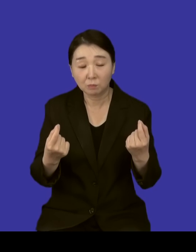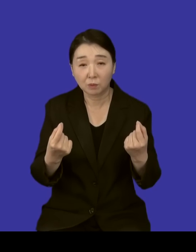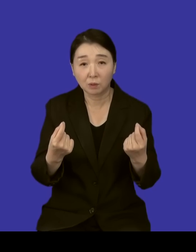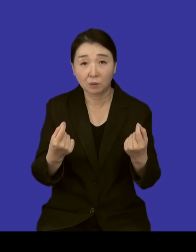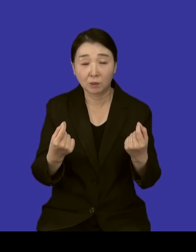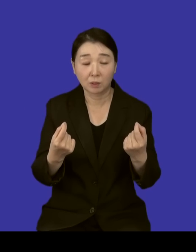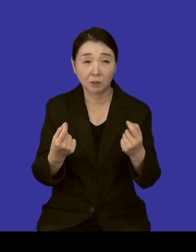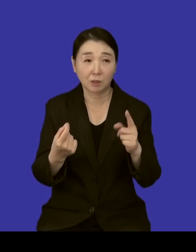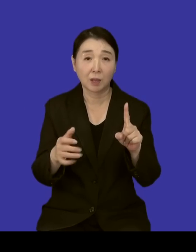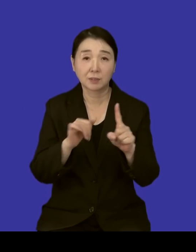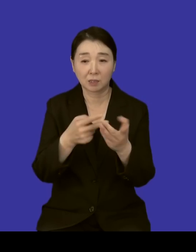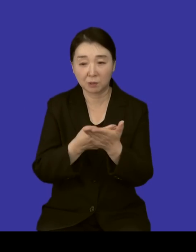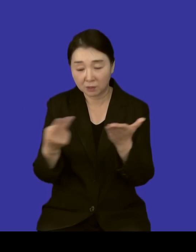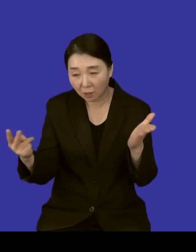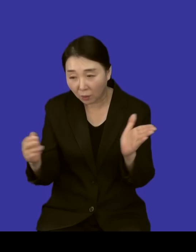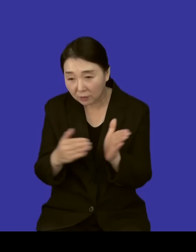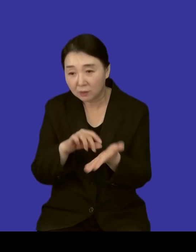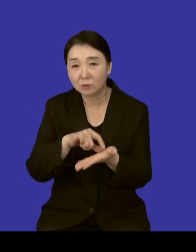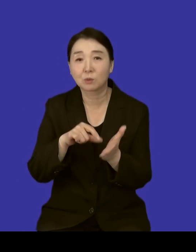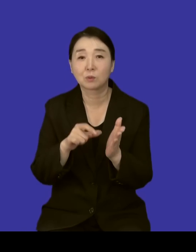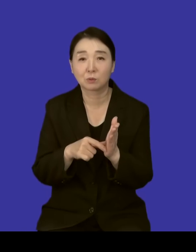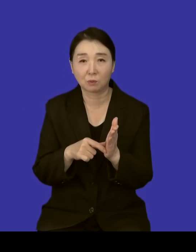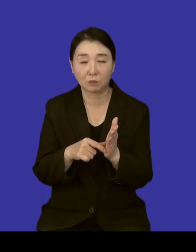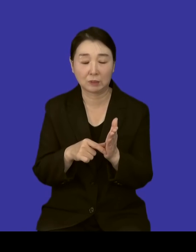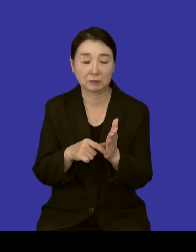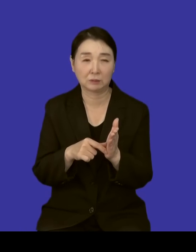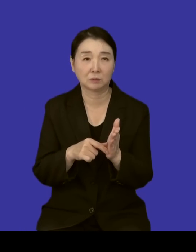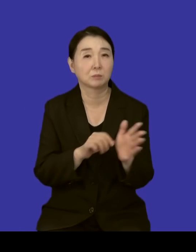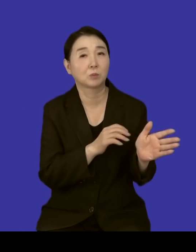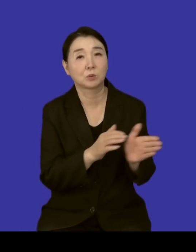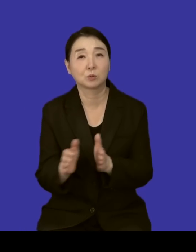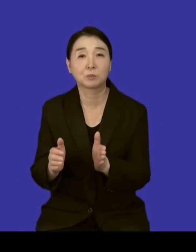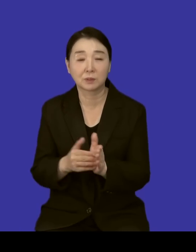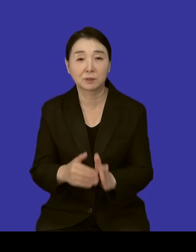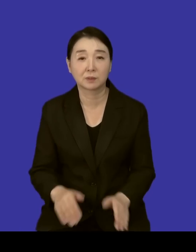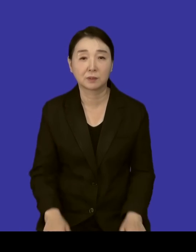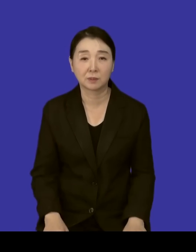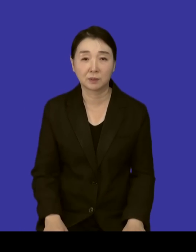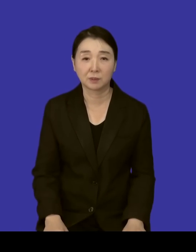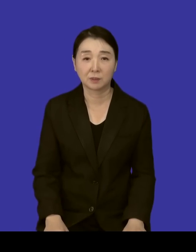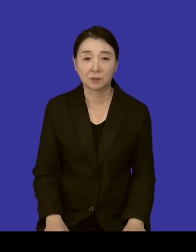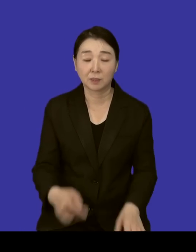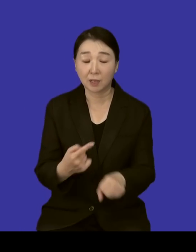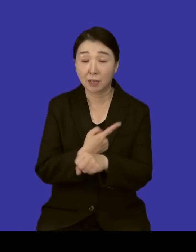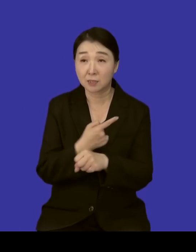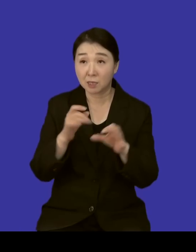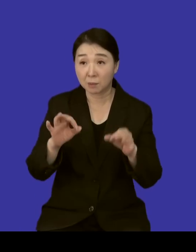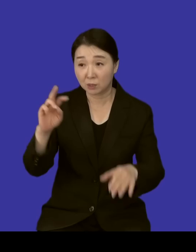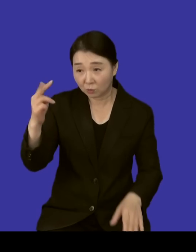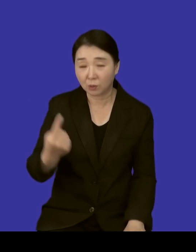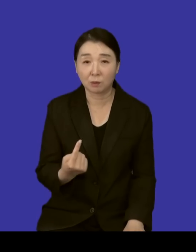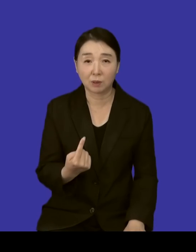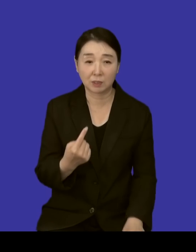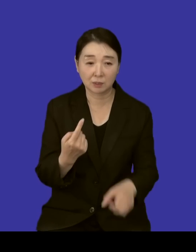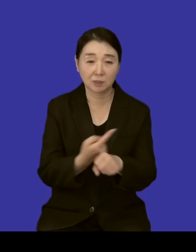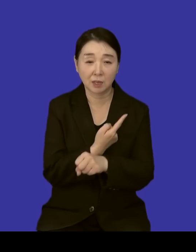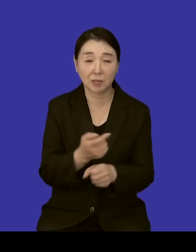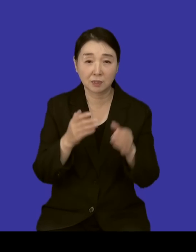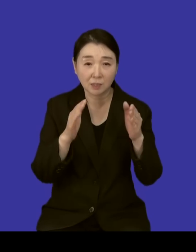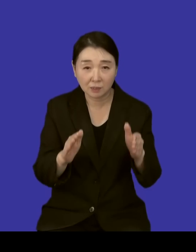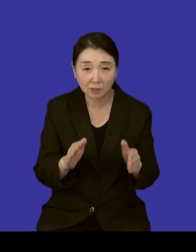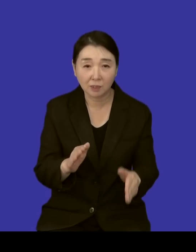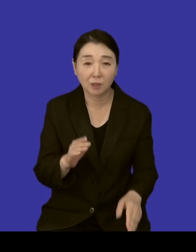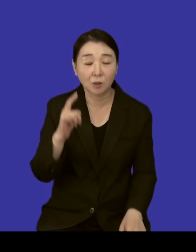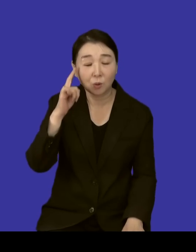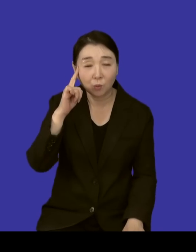사람만 태어나면 되게 예. 그렇게 다 돼 있고, 그리고 제가 돌아왔어요. 1시간 만에. 그 1시간 동안에